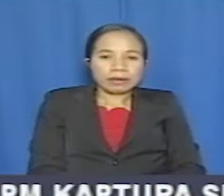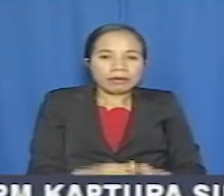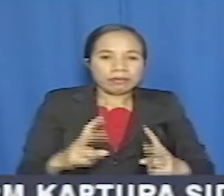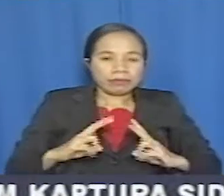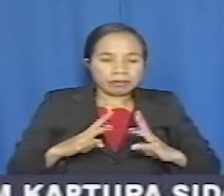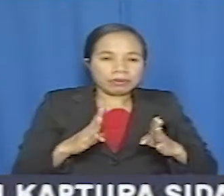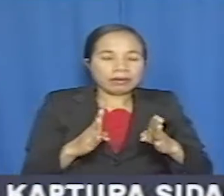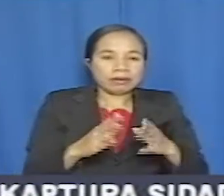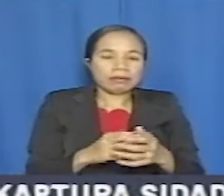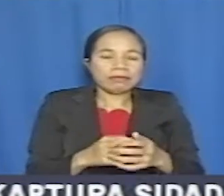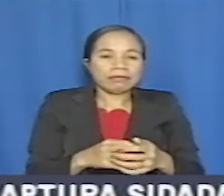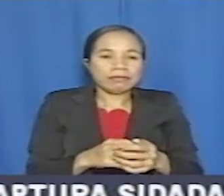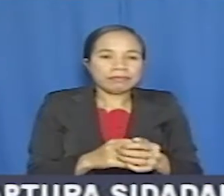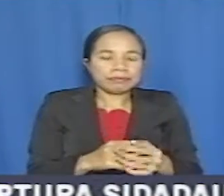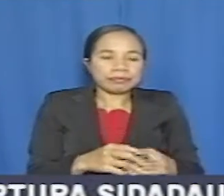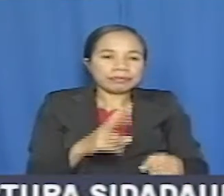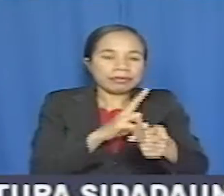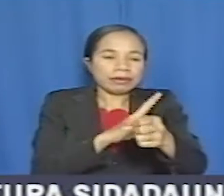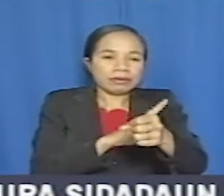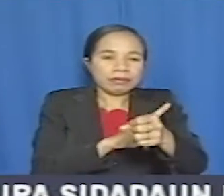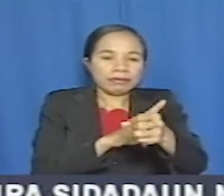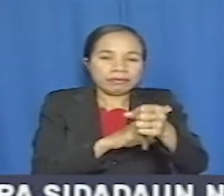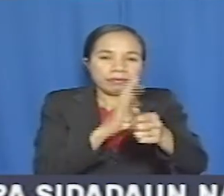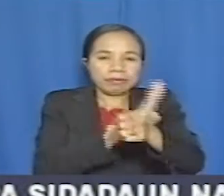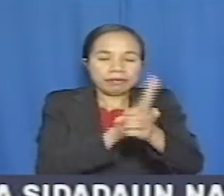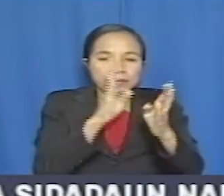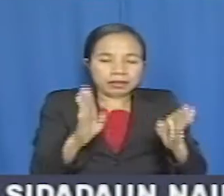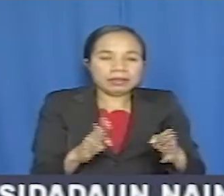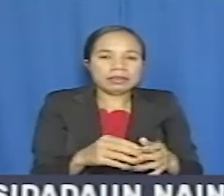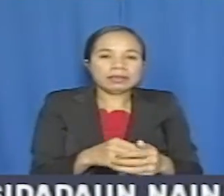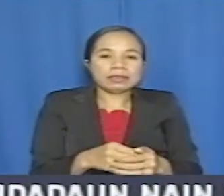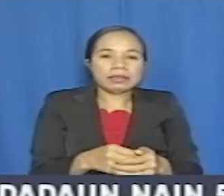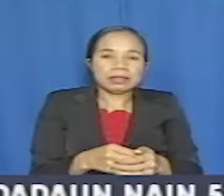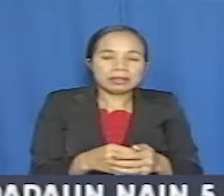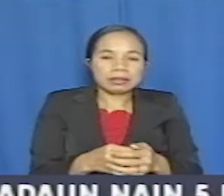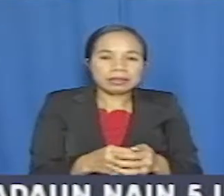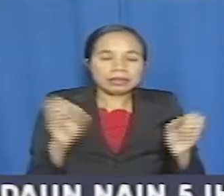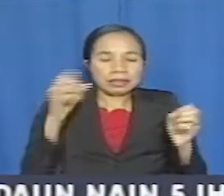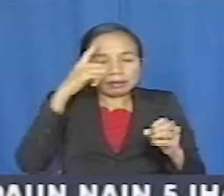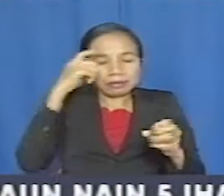Vendedores ai fuori e lite store o in la hetan rendimento, tamba la iha compradores.